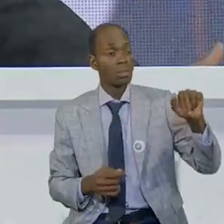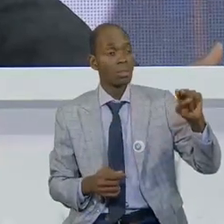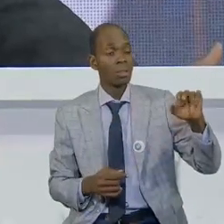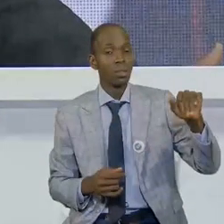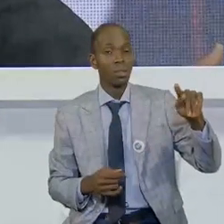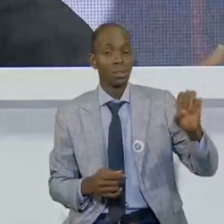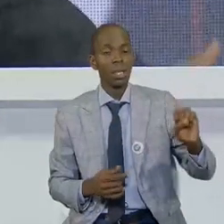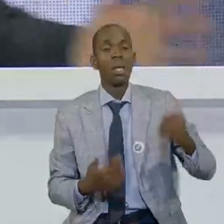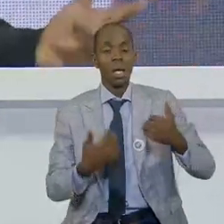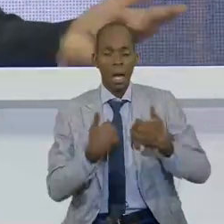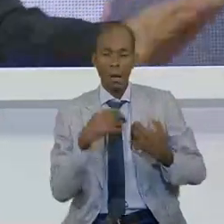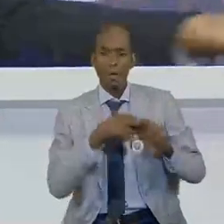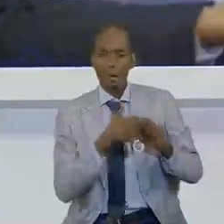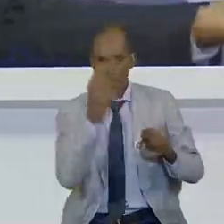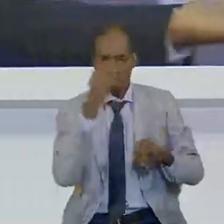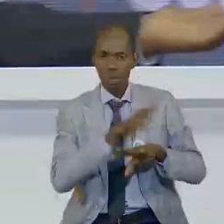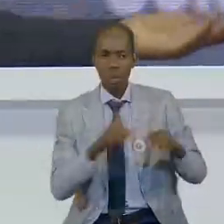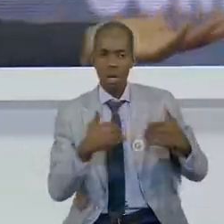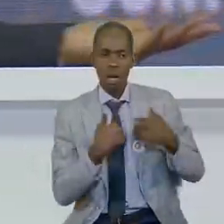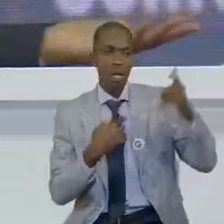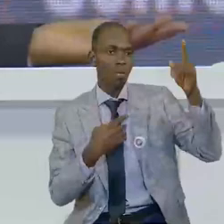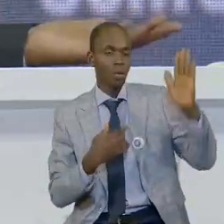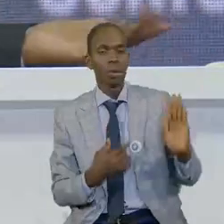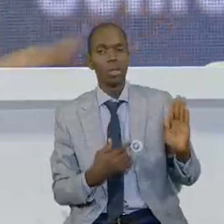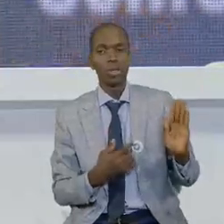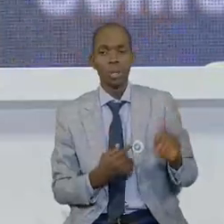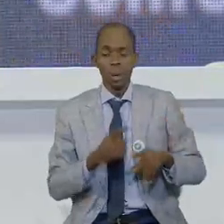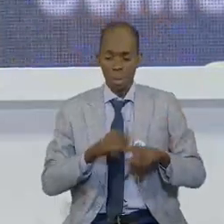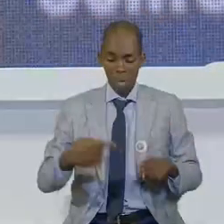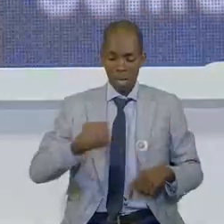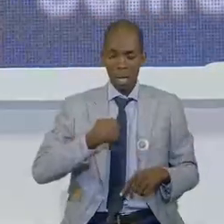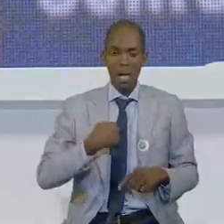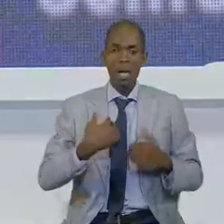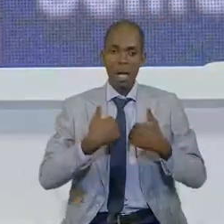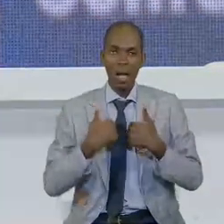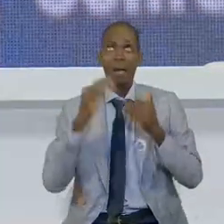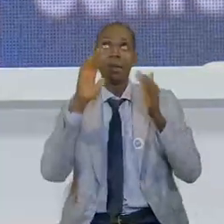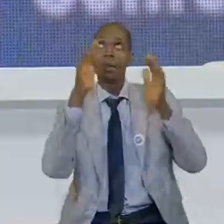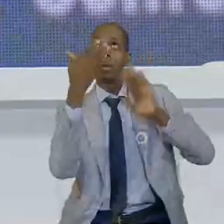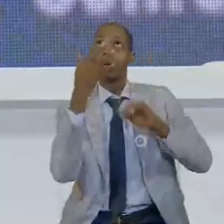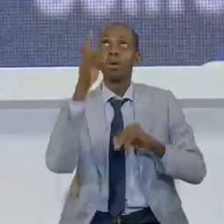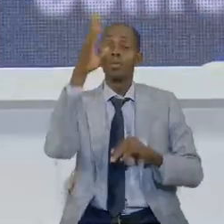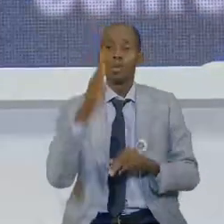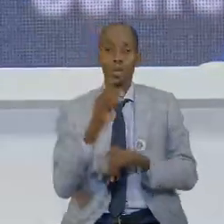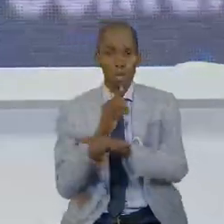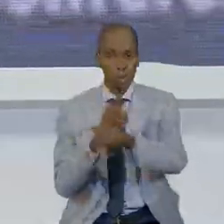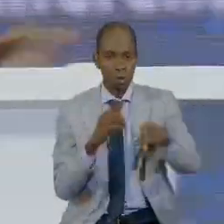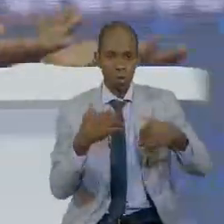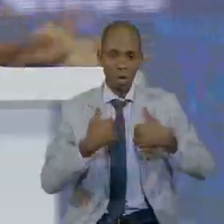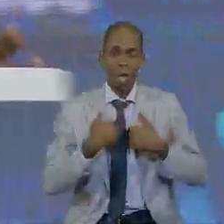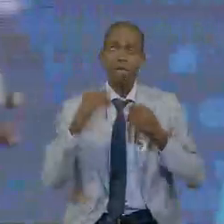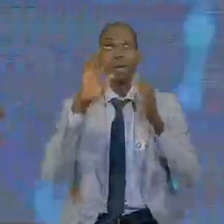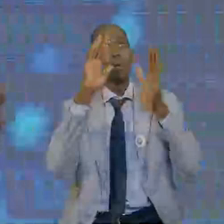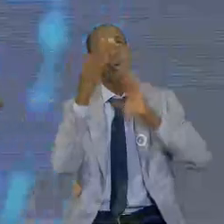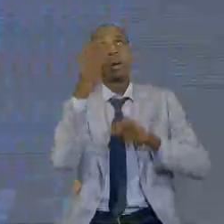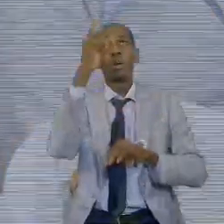Cananéens avaient des problèmes, mais n'avaient pas Dieu. I have the presence of God. J'ai la présence de Dieu. You have the presence of toi, tu as la présence de Dieu.